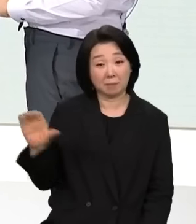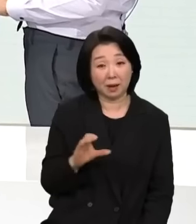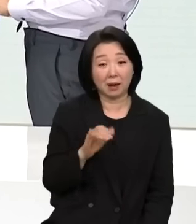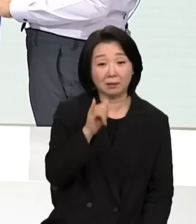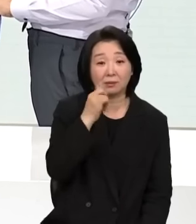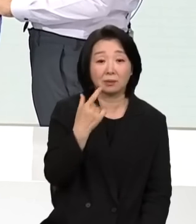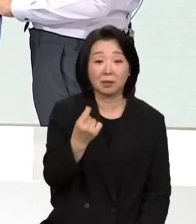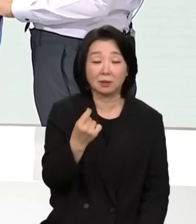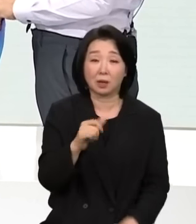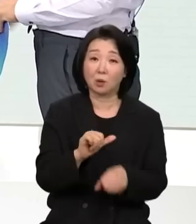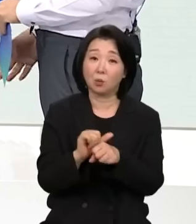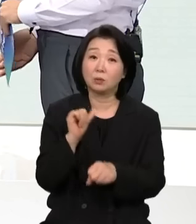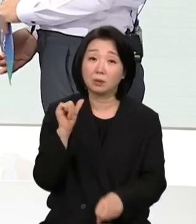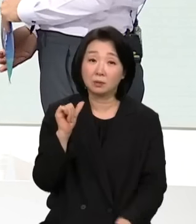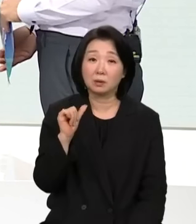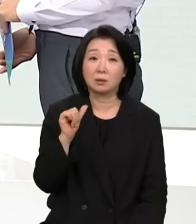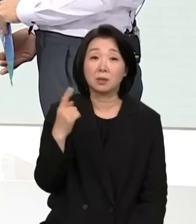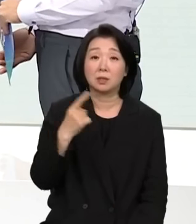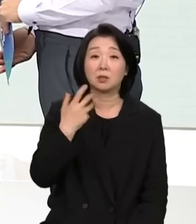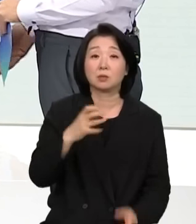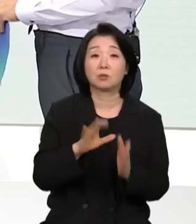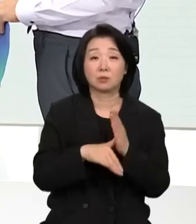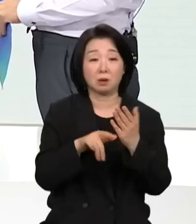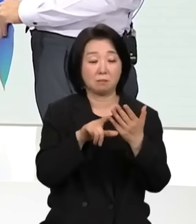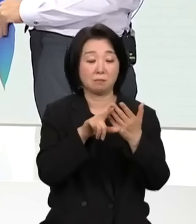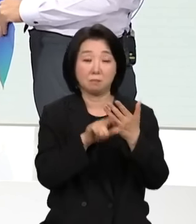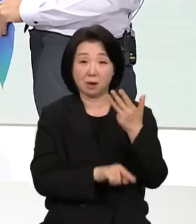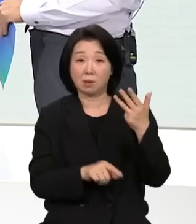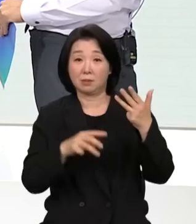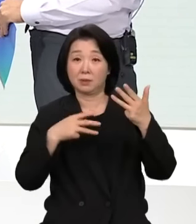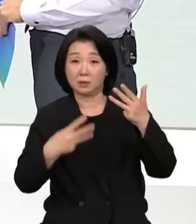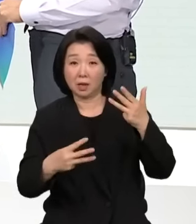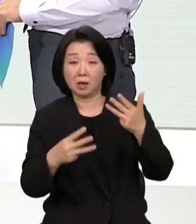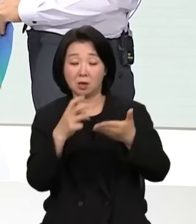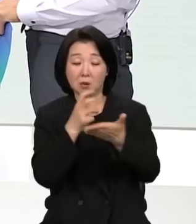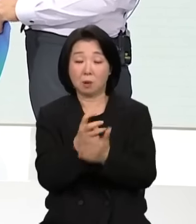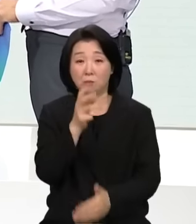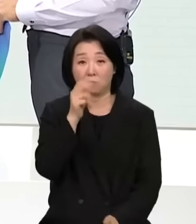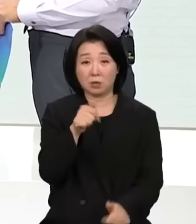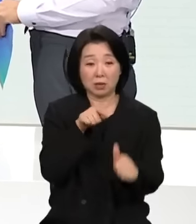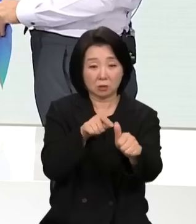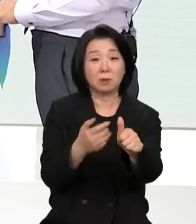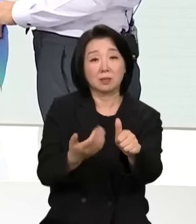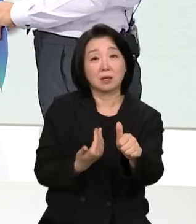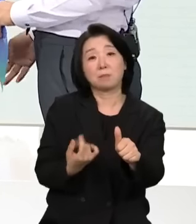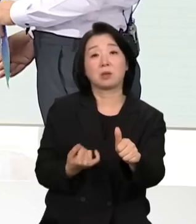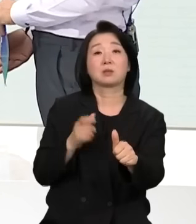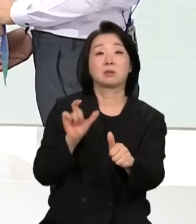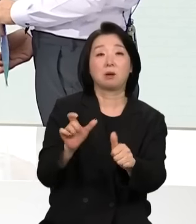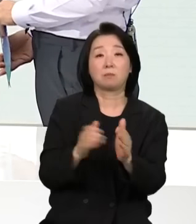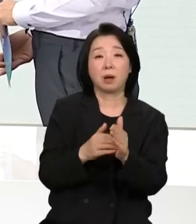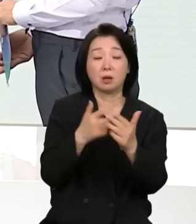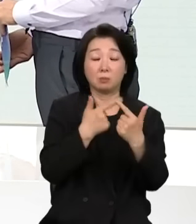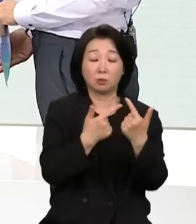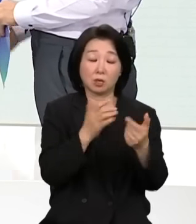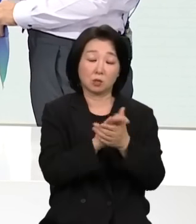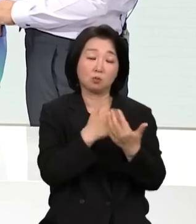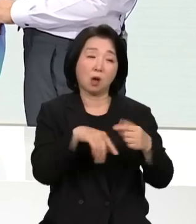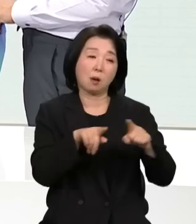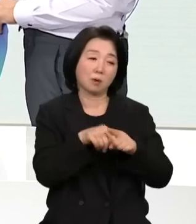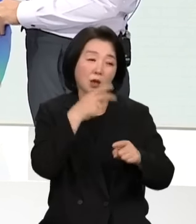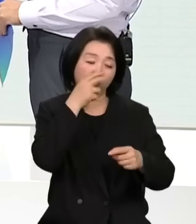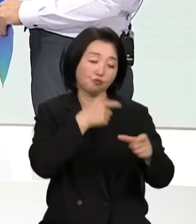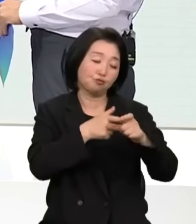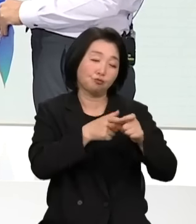불과 5년 전이죠 2019년 8월 3일 법무부 장관의 지명되기 불과 며칠 전입니다 부산에서 친구들과 술자를 했다고